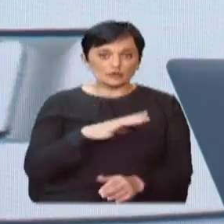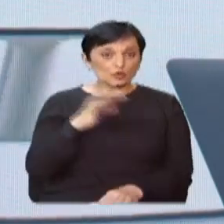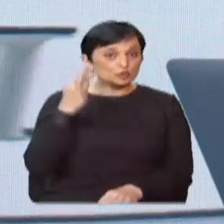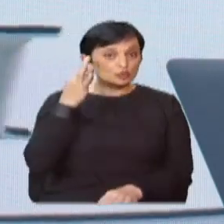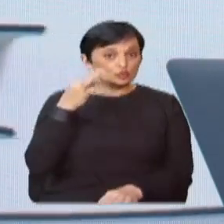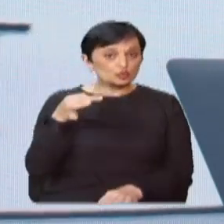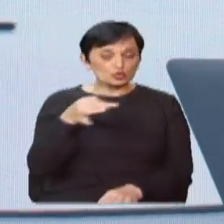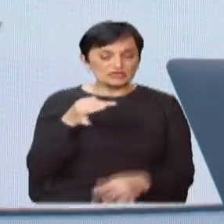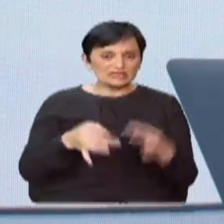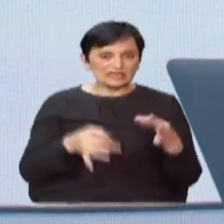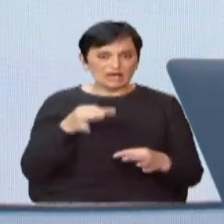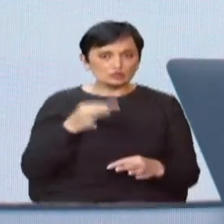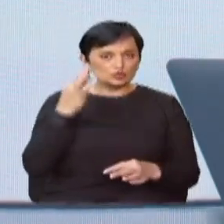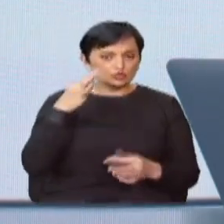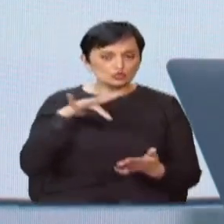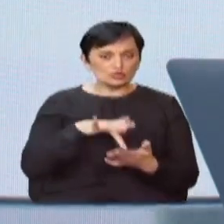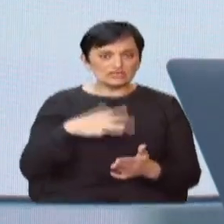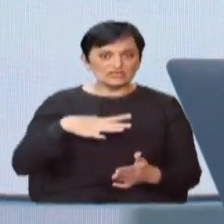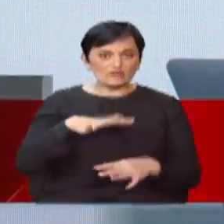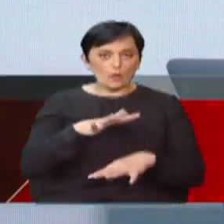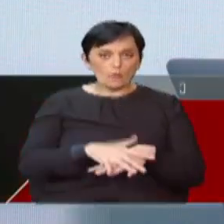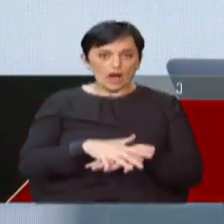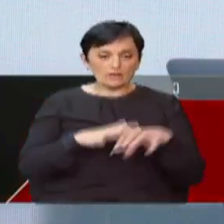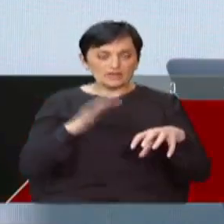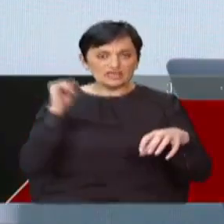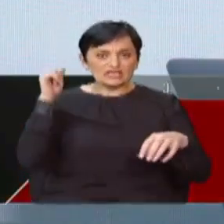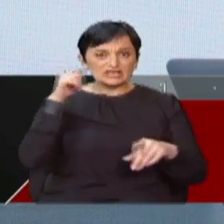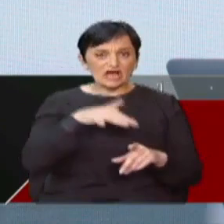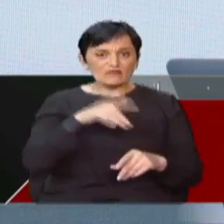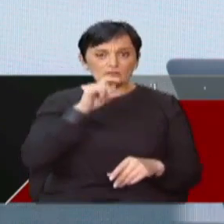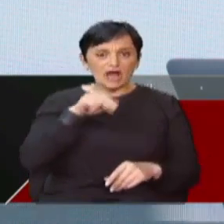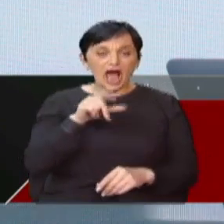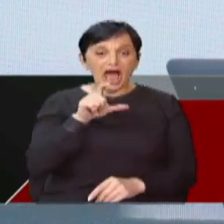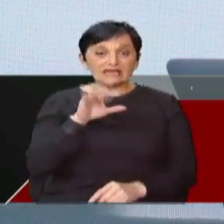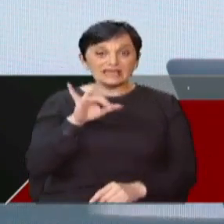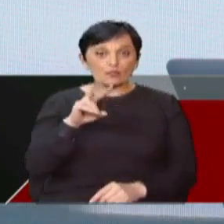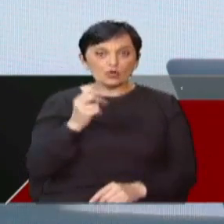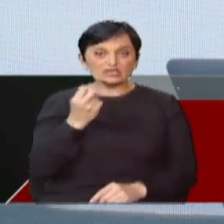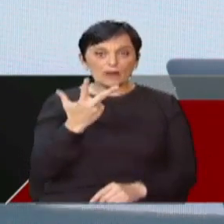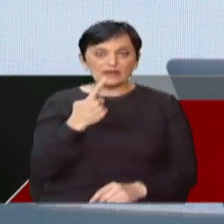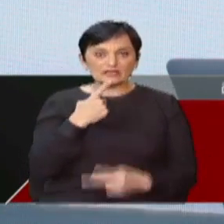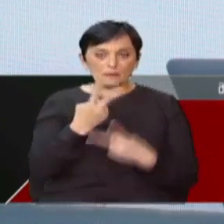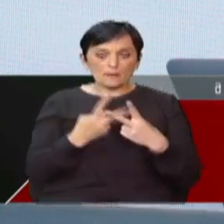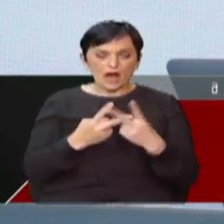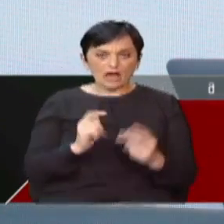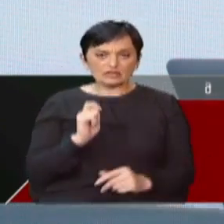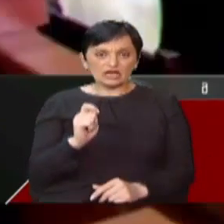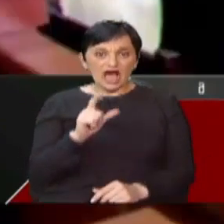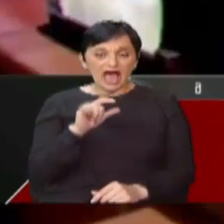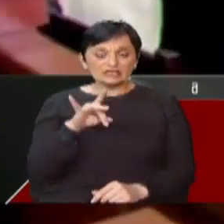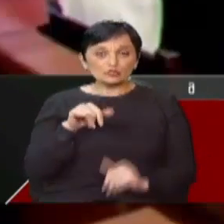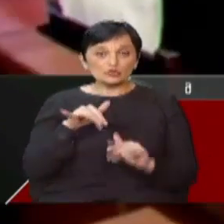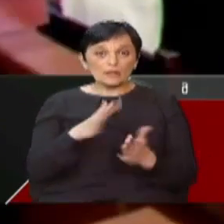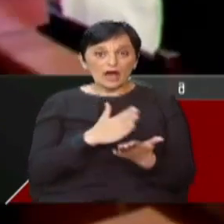ზუგდიდის რაიონულ სასამართლომ ზუგდიდში საქართველოს ბანკის ფილიალზე თავდასხმაში ბრალდებულ ბადრი ესებუას 13 წლით პატიმრობა შეუფარდა. ესებუას